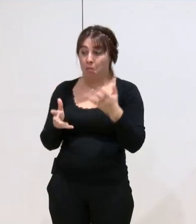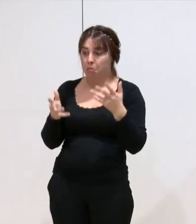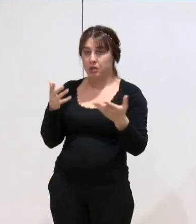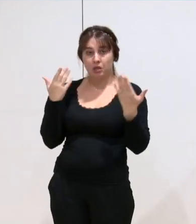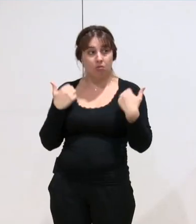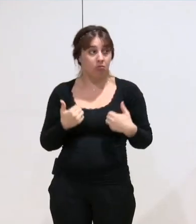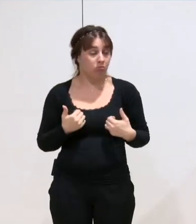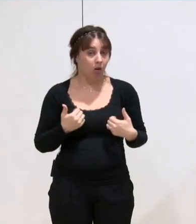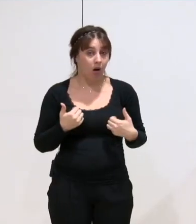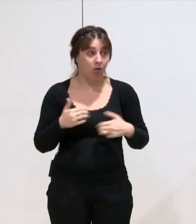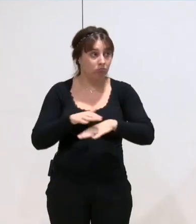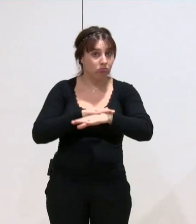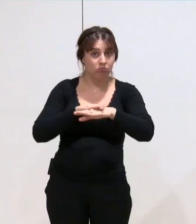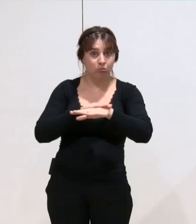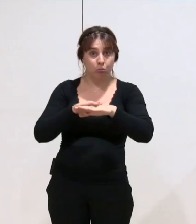encore un peu